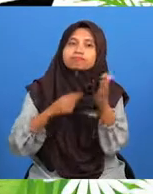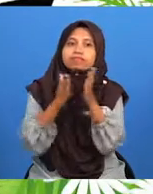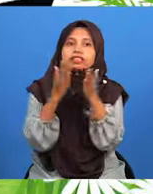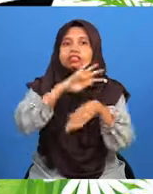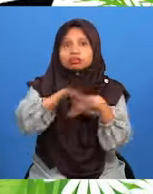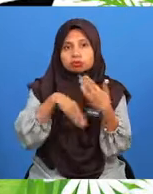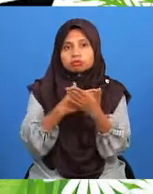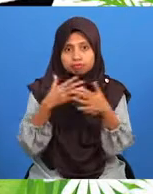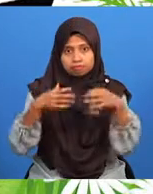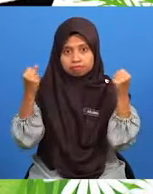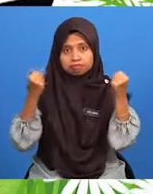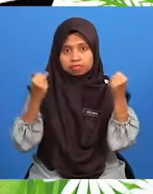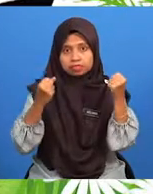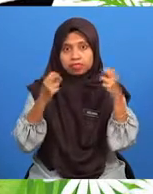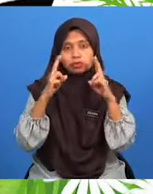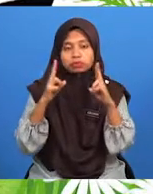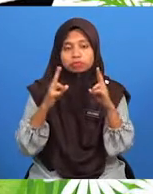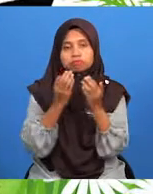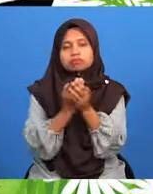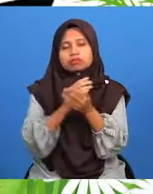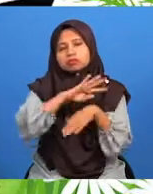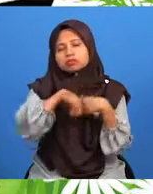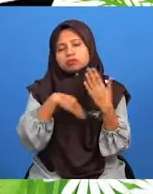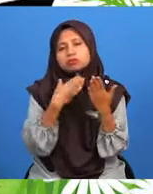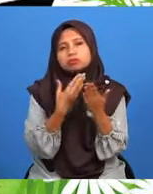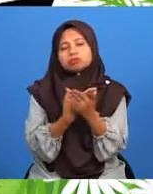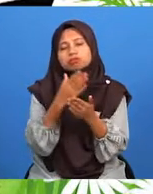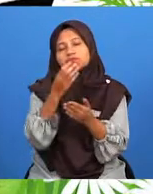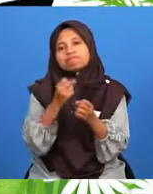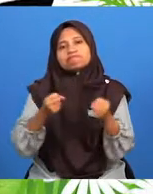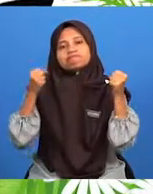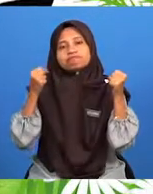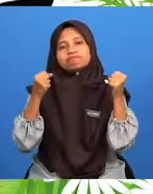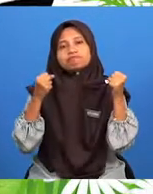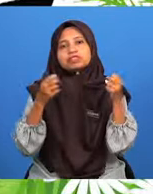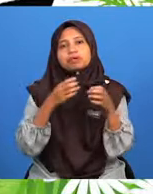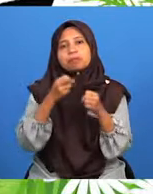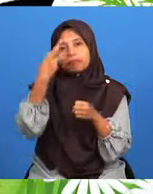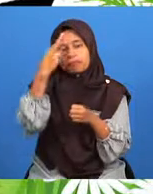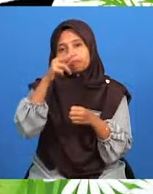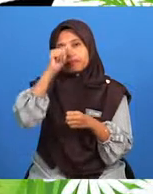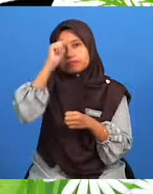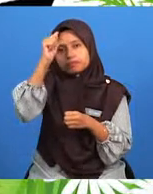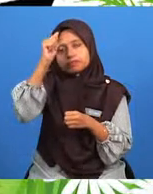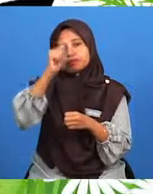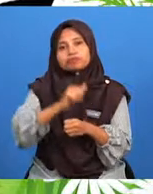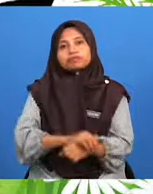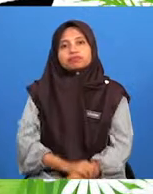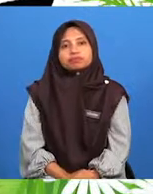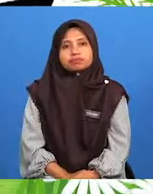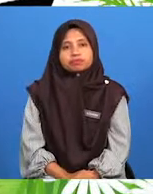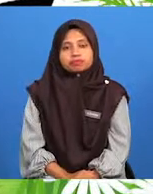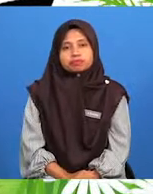ini? Ustazah doakan kita semua beroleh nikmat kesihatan dan dilimpahi rahmat Allah Subhanahu Wa